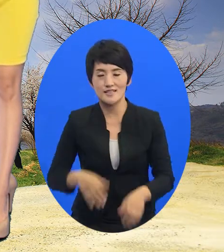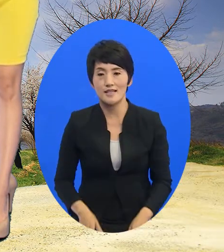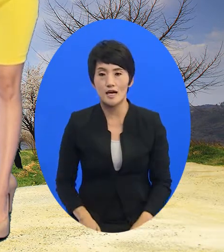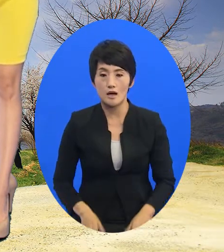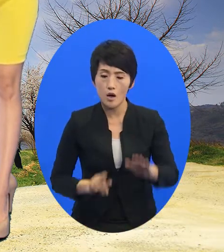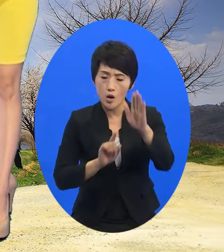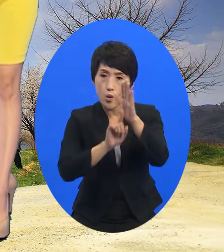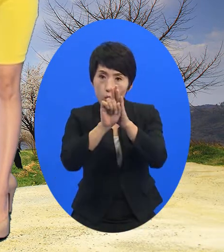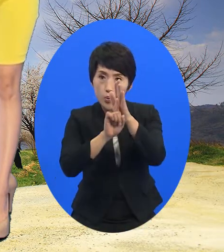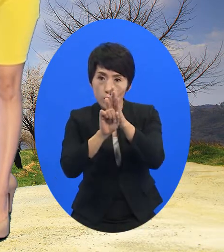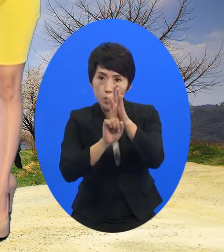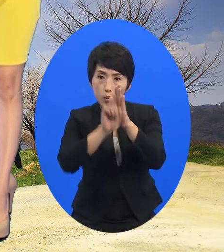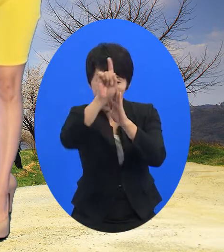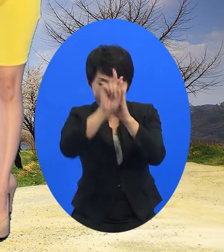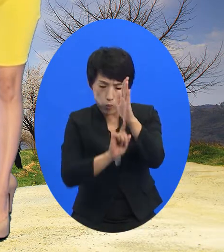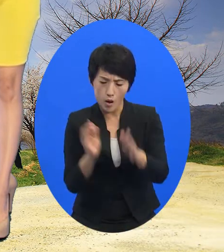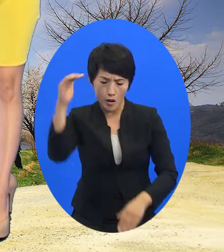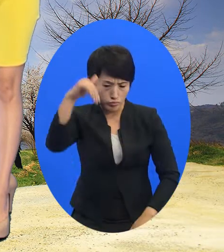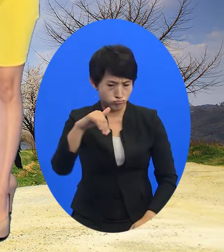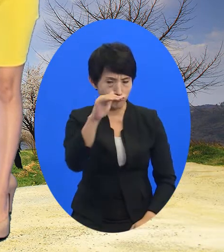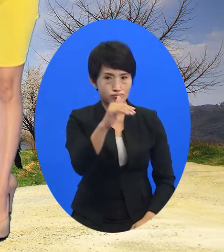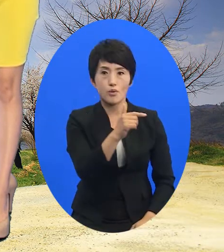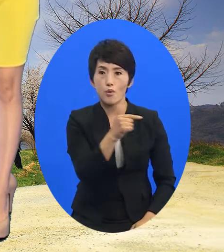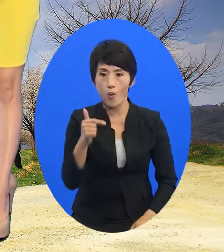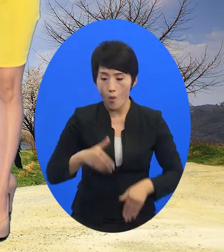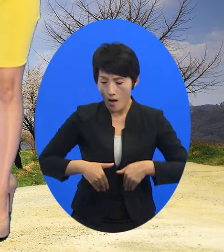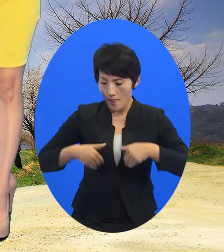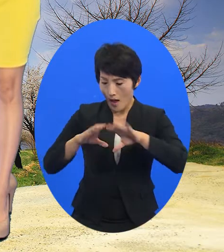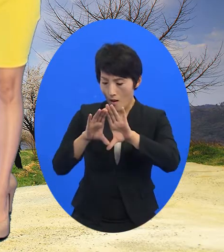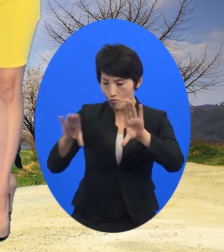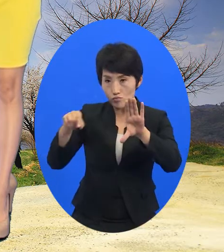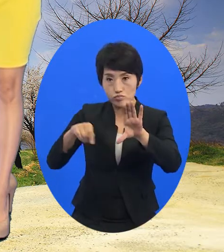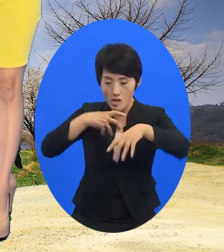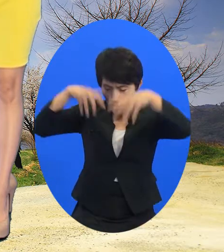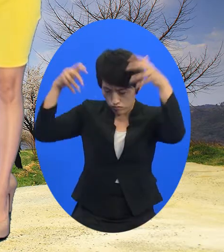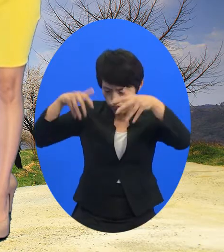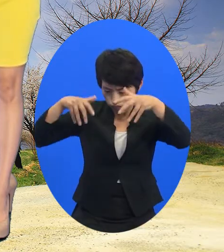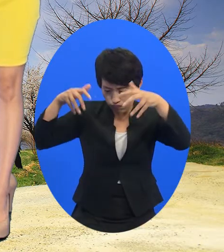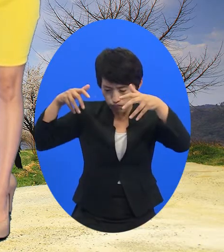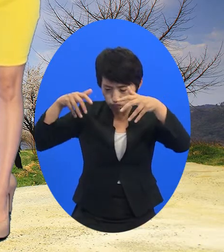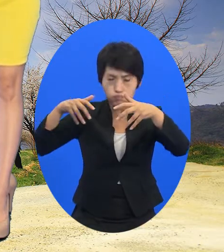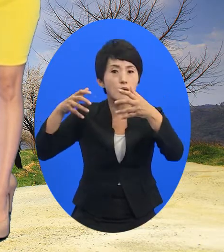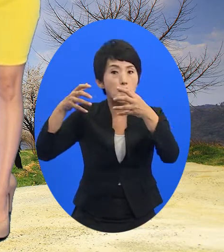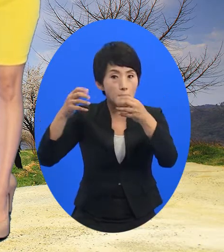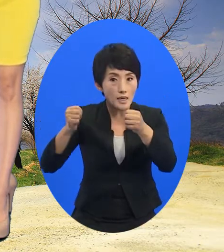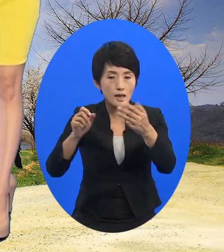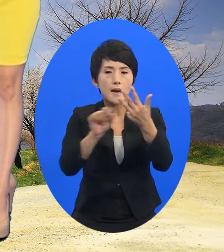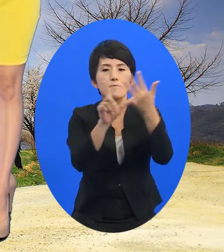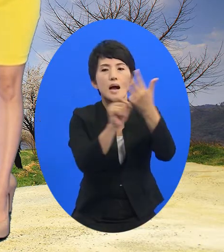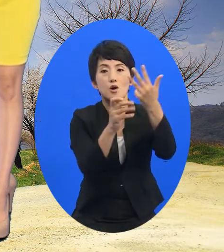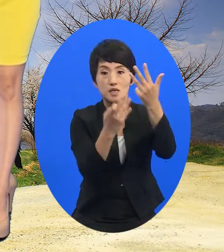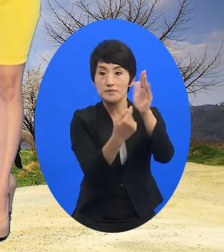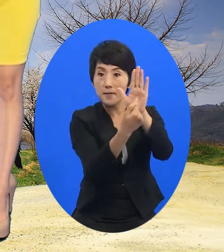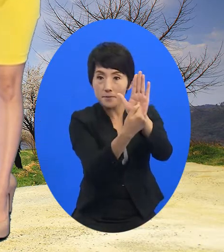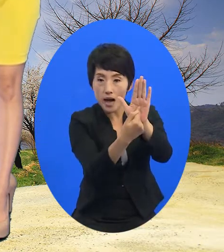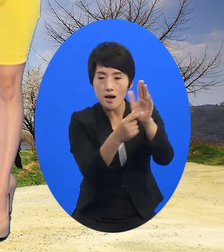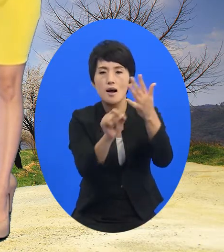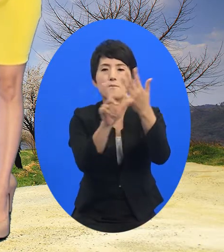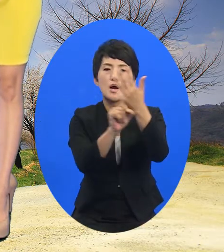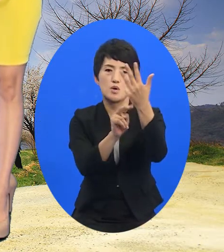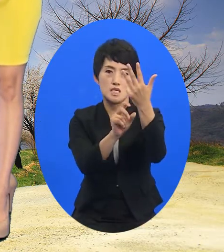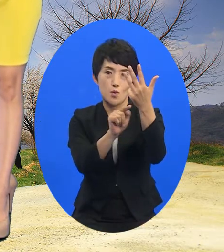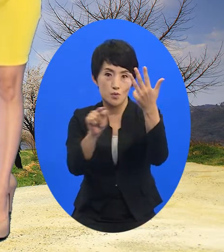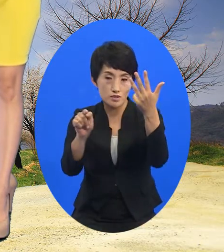기온 변화가 크게 있는데요 남부지방에서는 많은 비가 올때도 있겠습니다 그럼 8월 14일에 발표된 8월